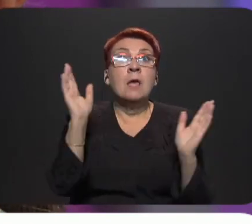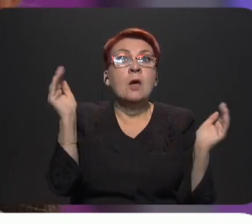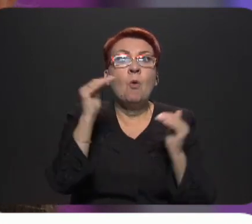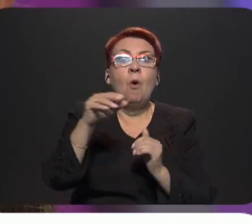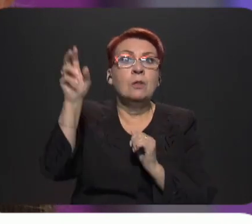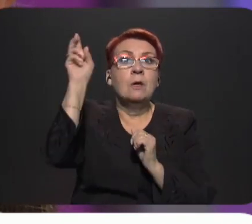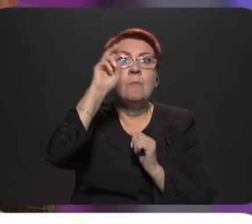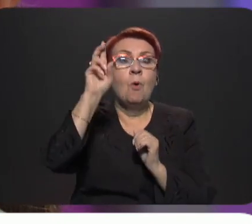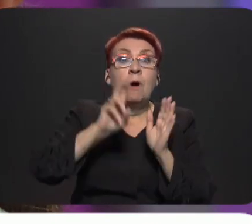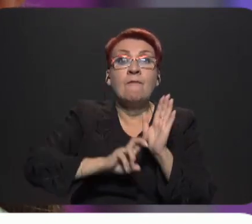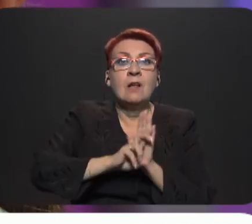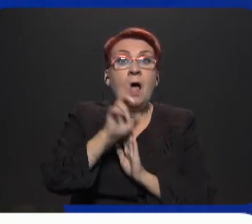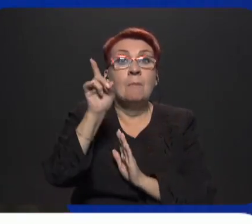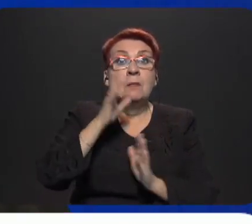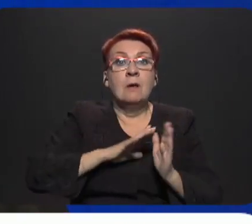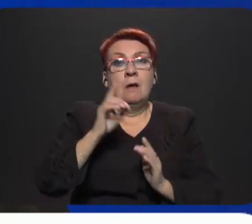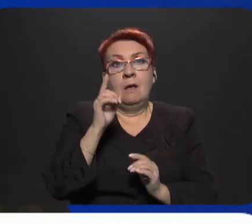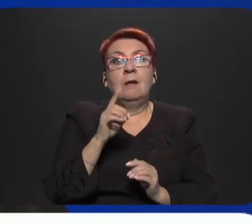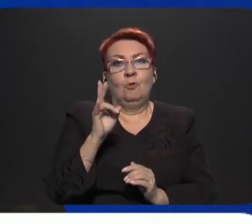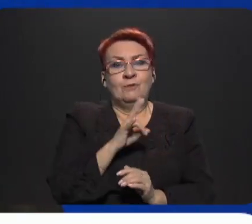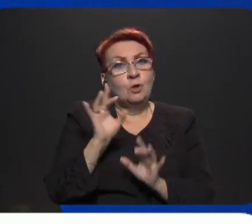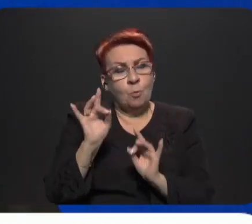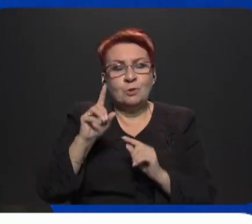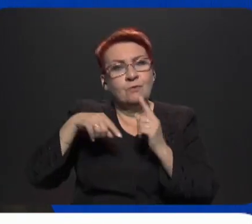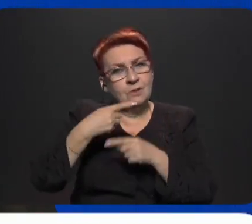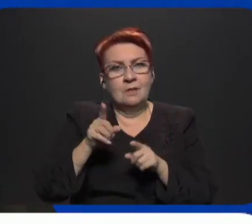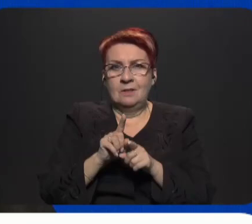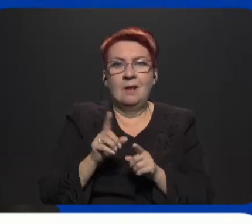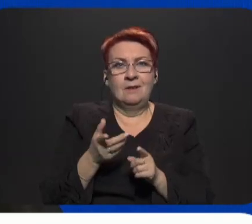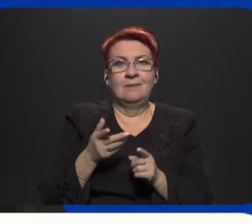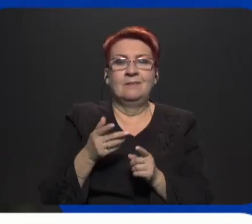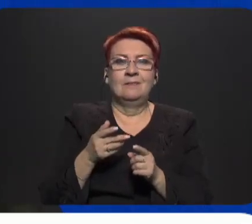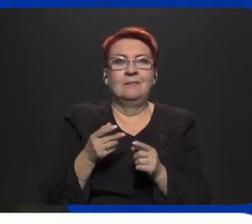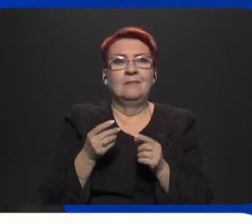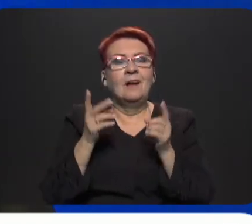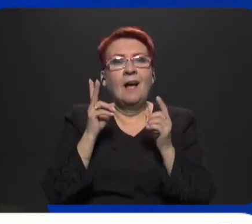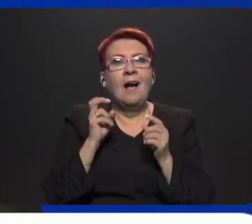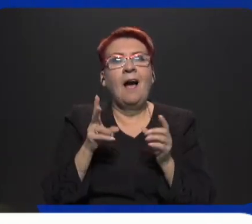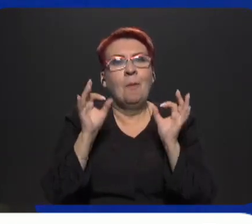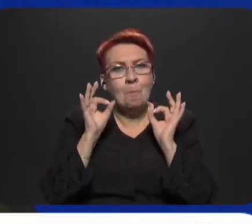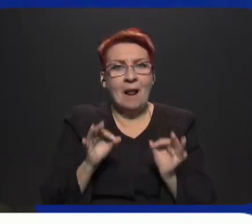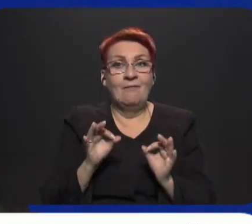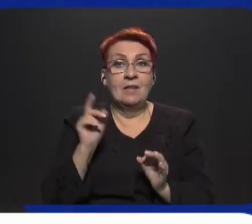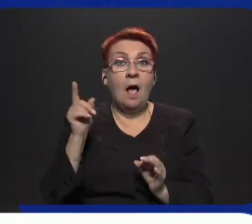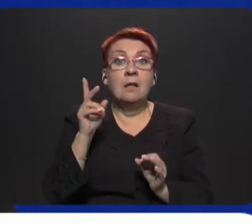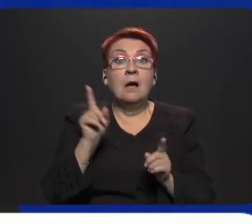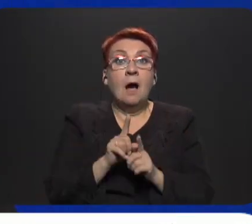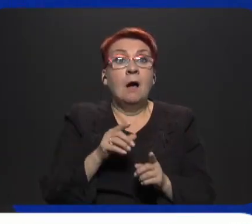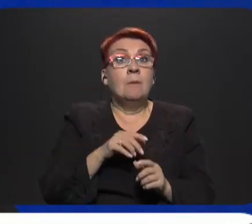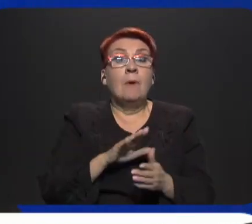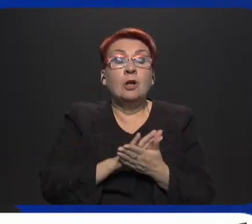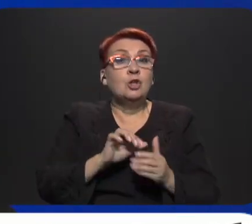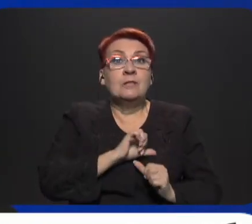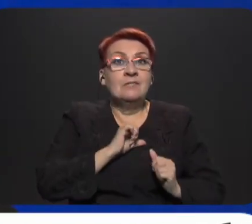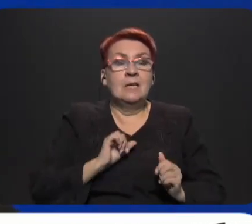девушки. Я думаю, что священник с ней потом поговорил, чтобы научил ее другим формам, которые она должна делать. Вот. Но